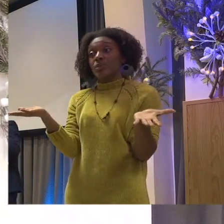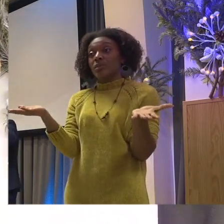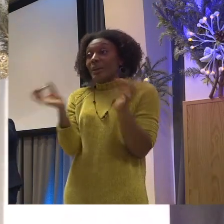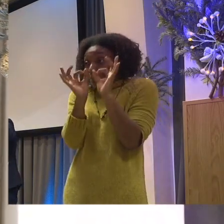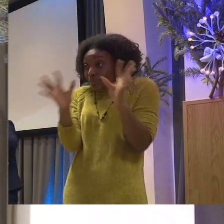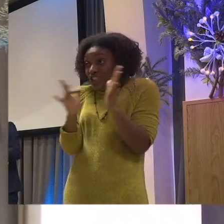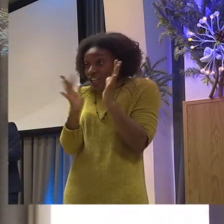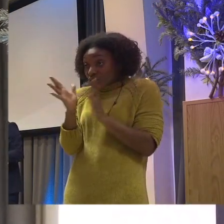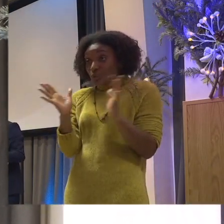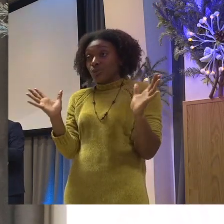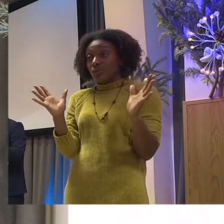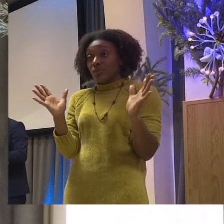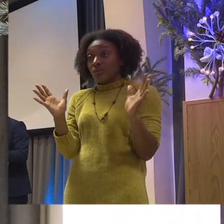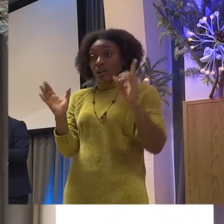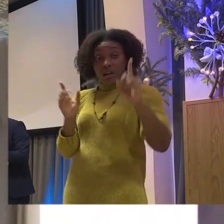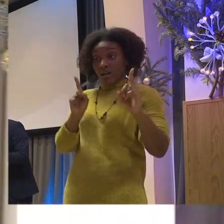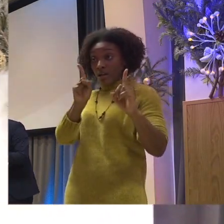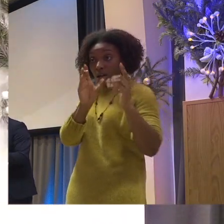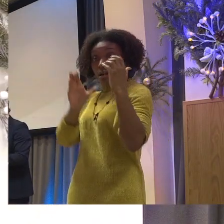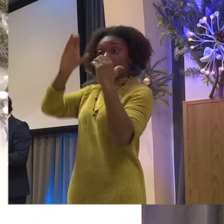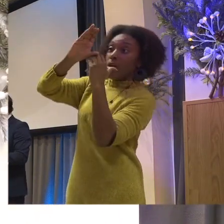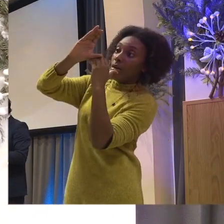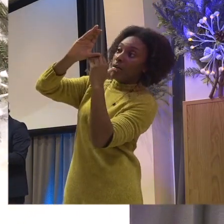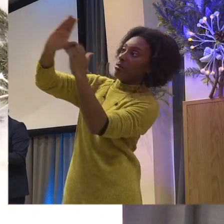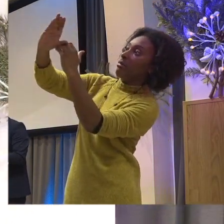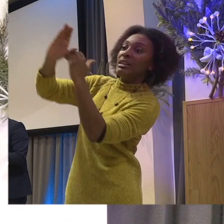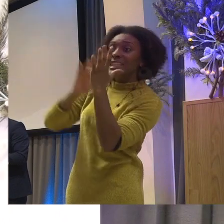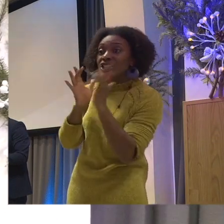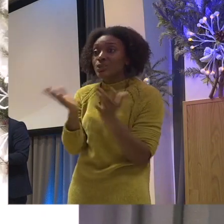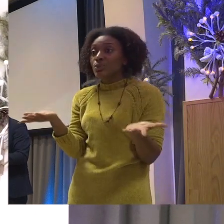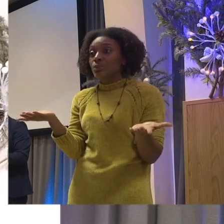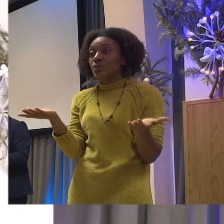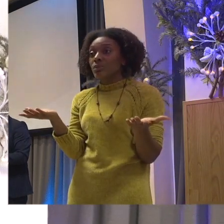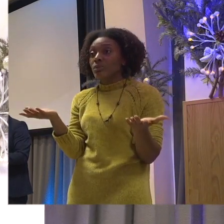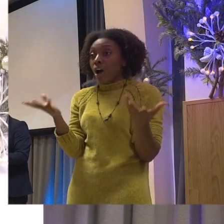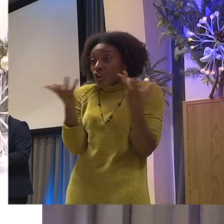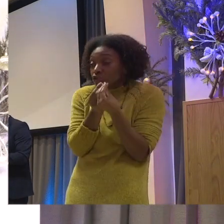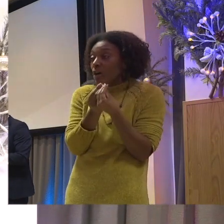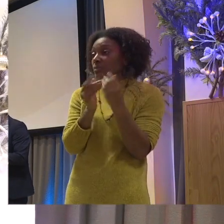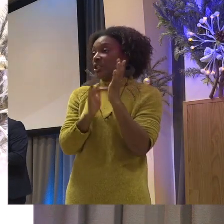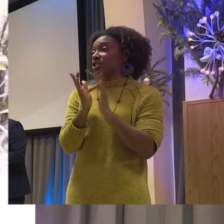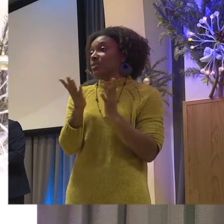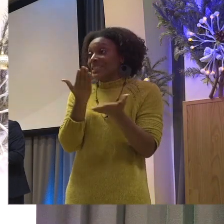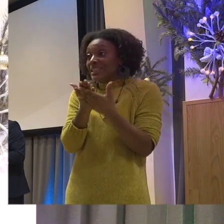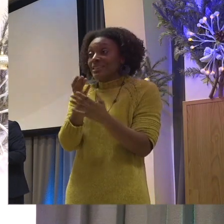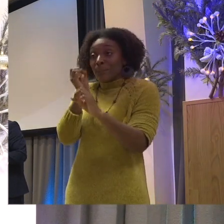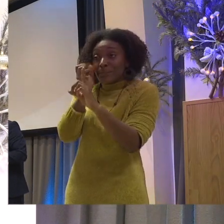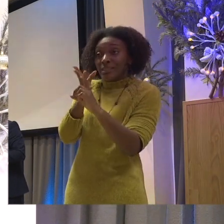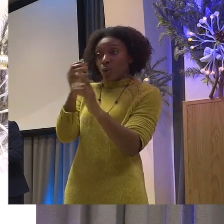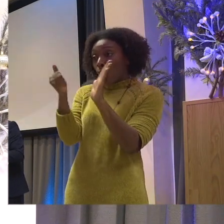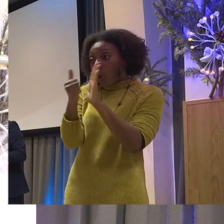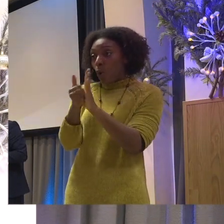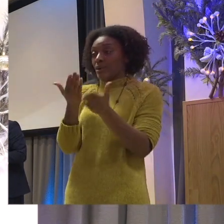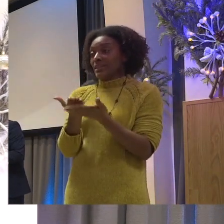ensemble toute la personnalité de Jésus. Amen. C'est ça votre mission. Et si chacun prend sa place, tel